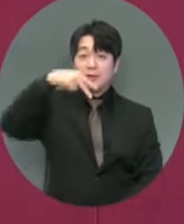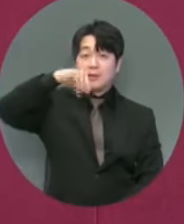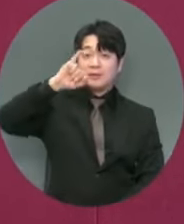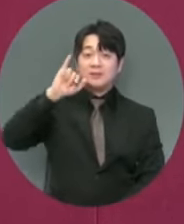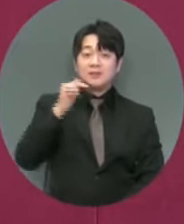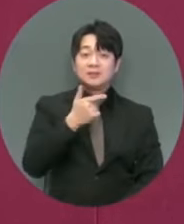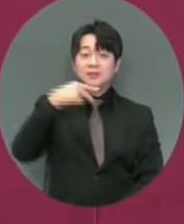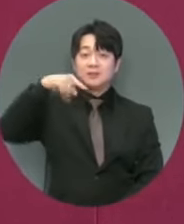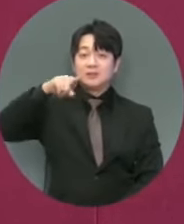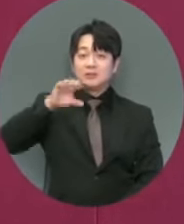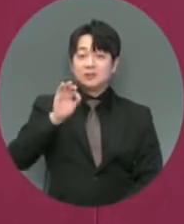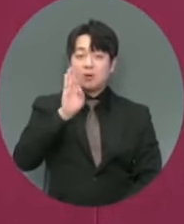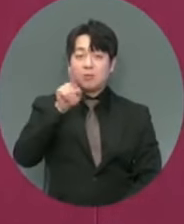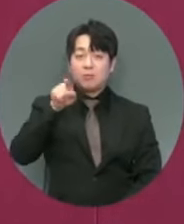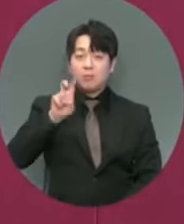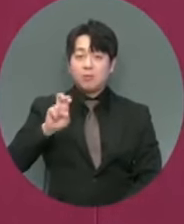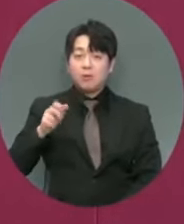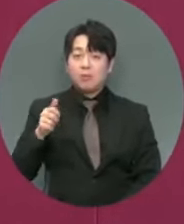신성범 의원,